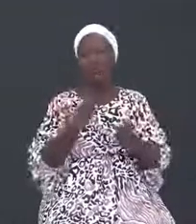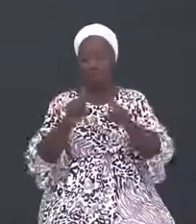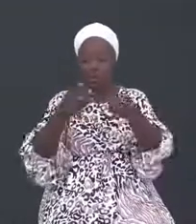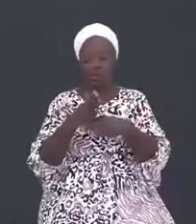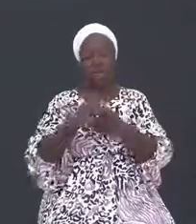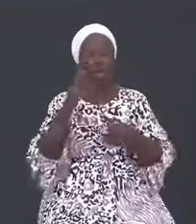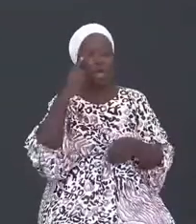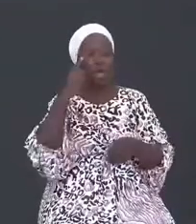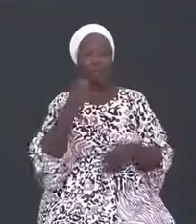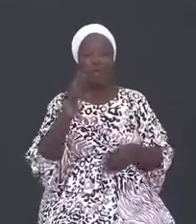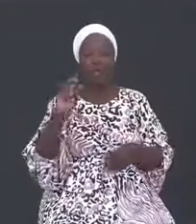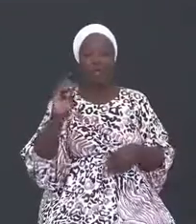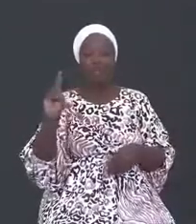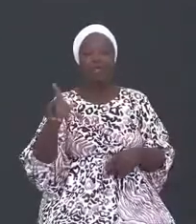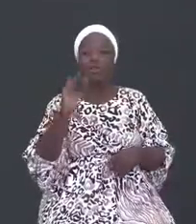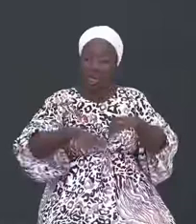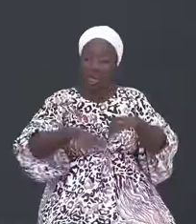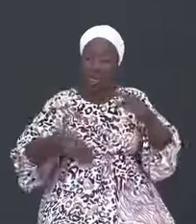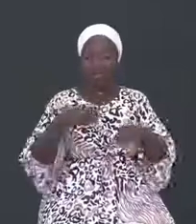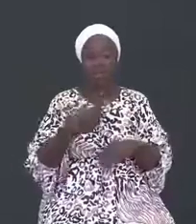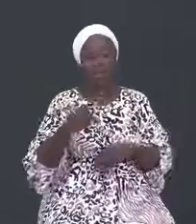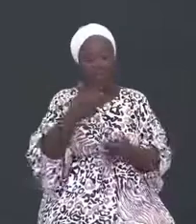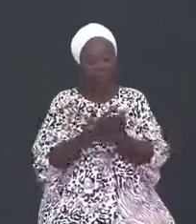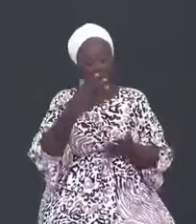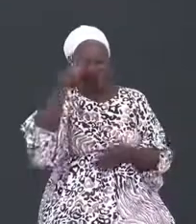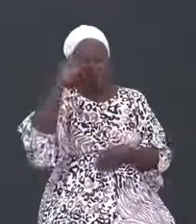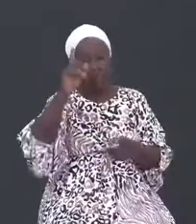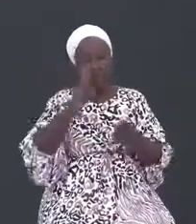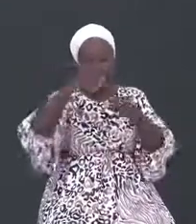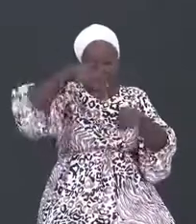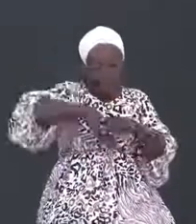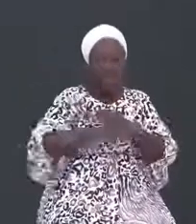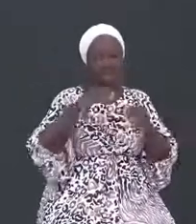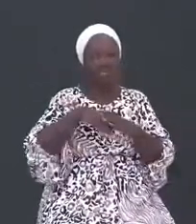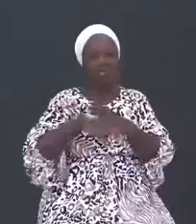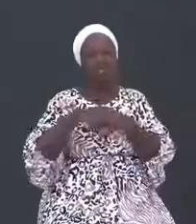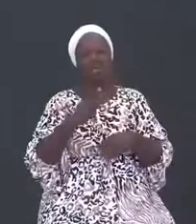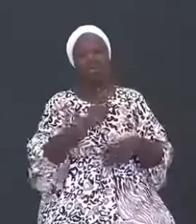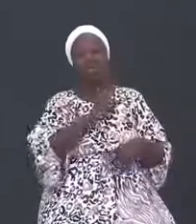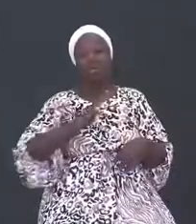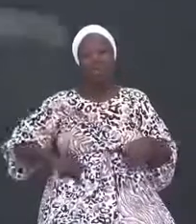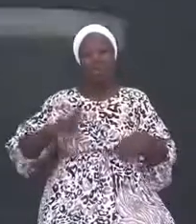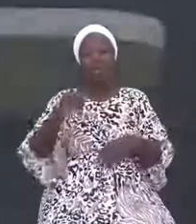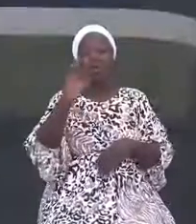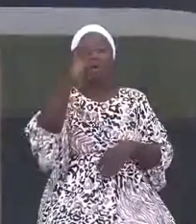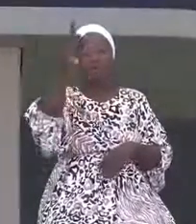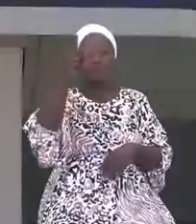par le trou d'une aiguille qu'à un riche d'entrer dans le royaume de Dieu.